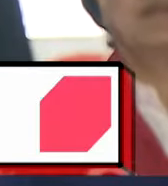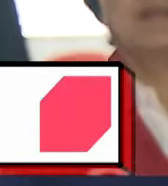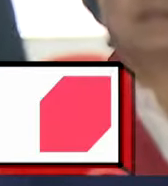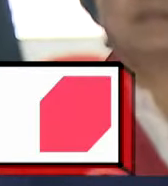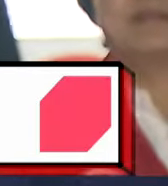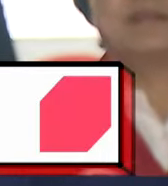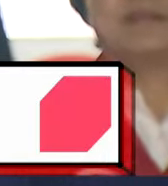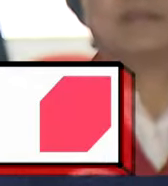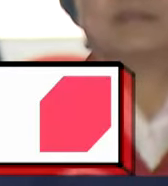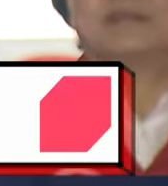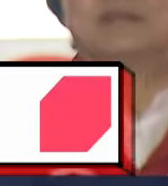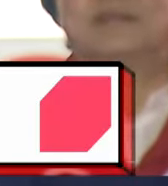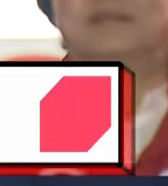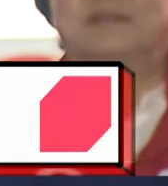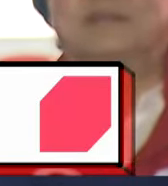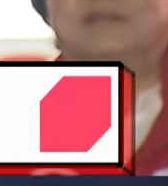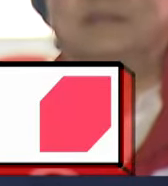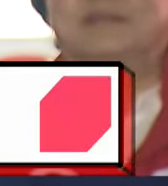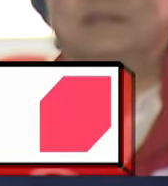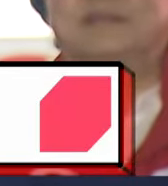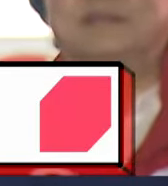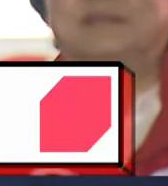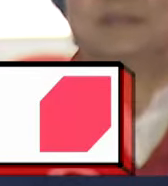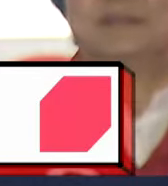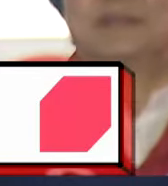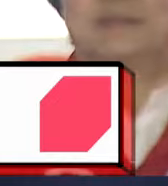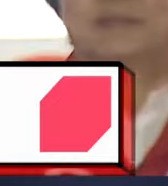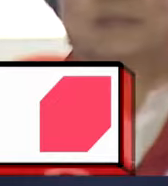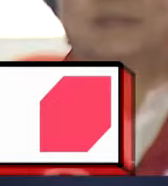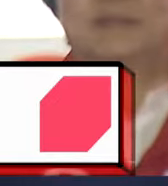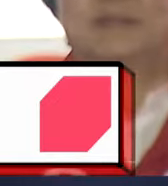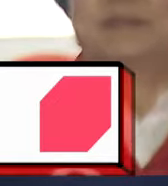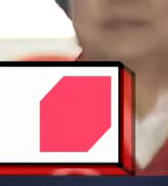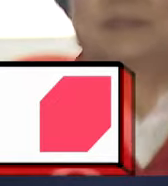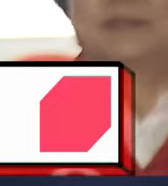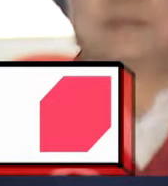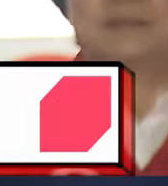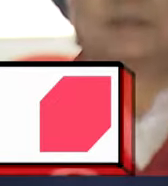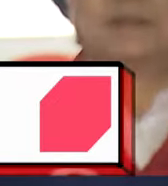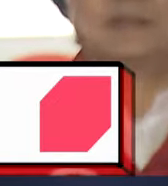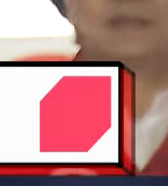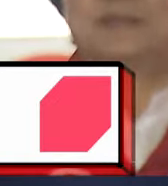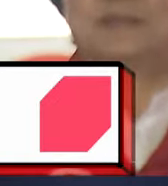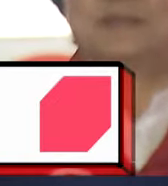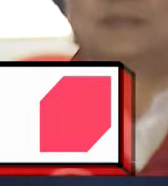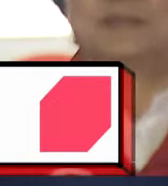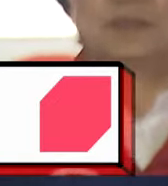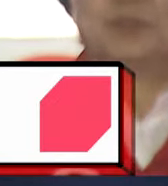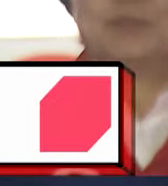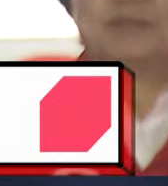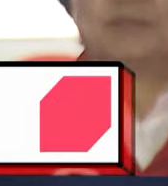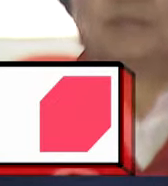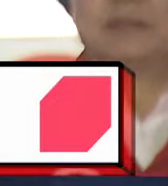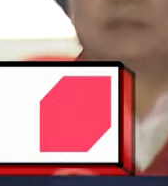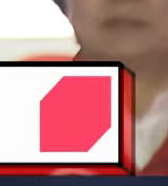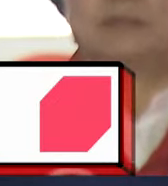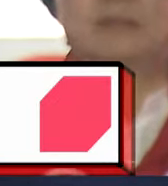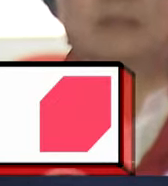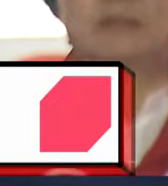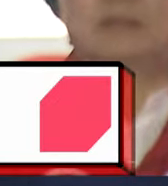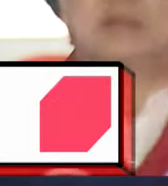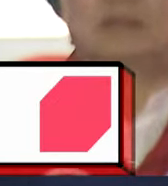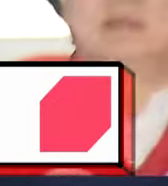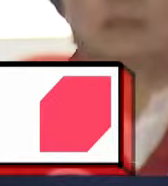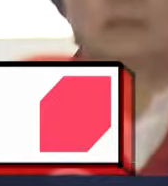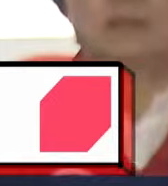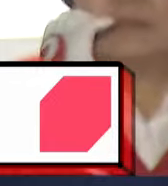420여 년 전에 충무공께서 남은 12척 배로 나라를 구하셨습니다. 국군이 꺾이는 것을 막고 나라를 구하기 위해서 우리 국민,